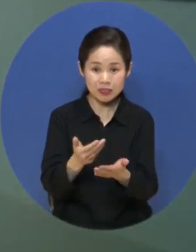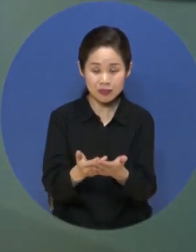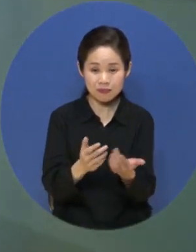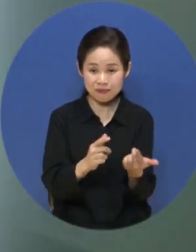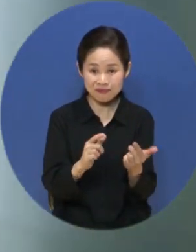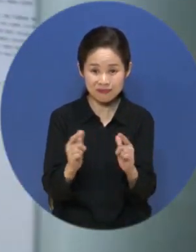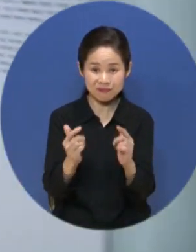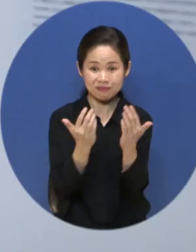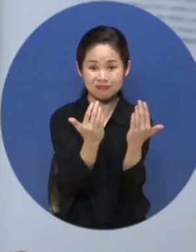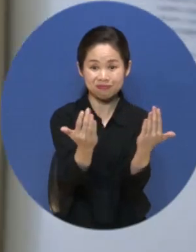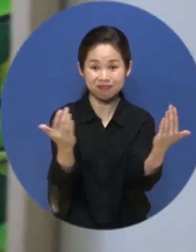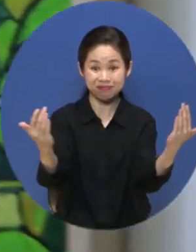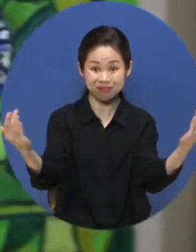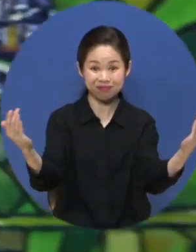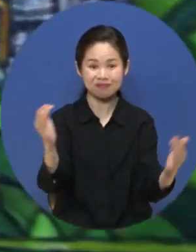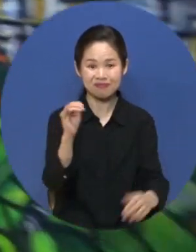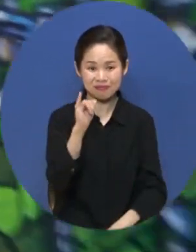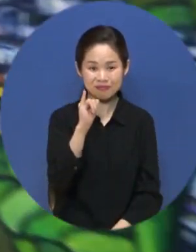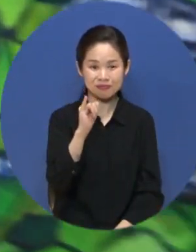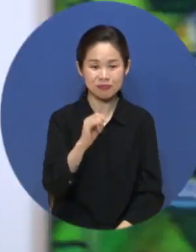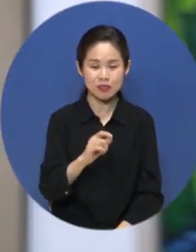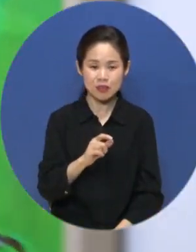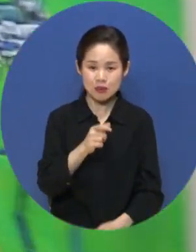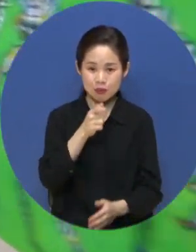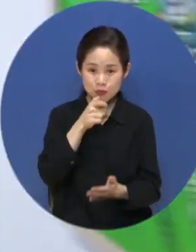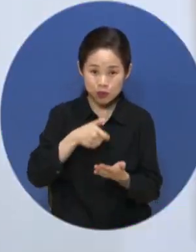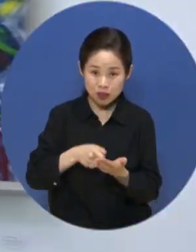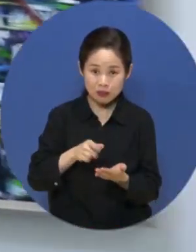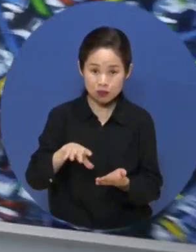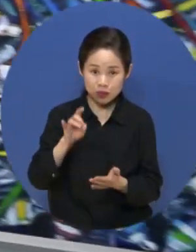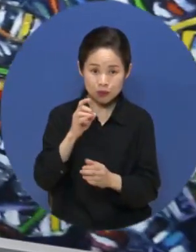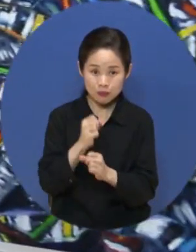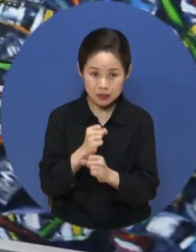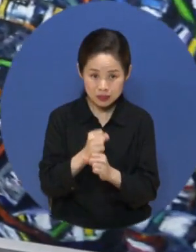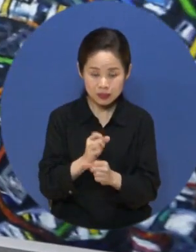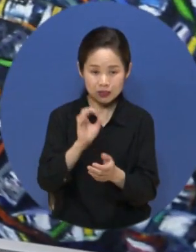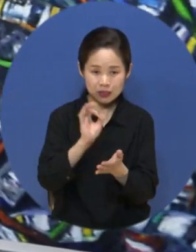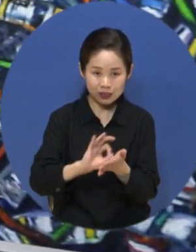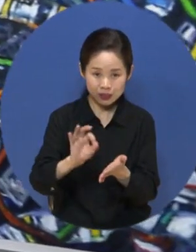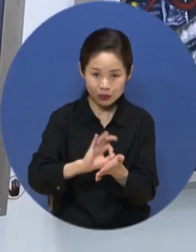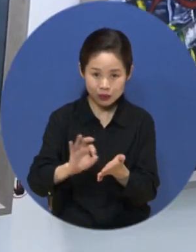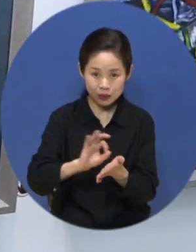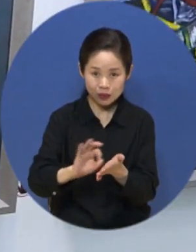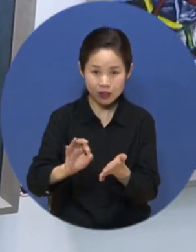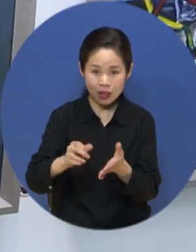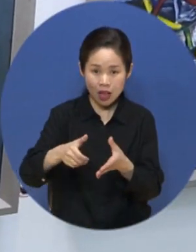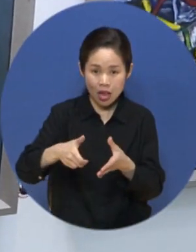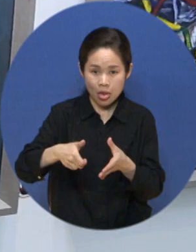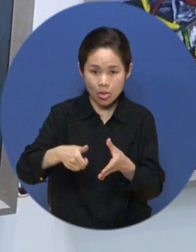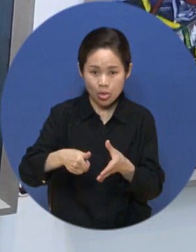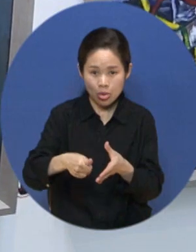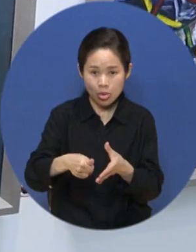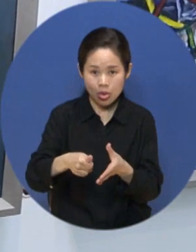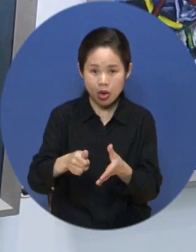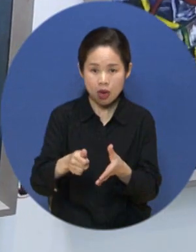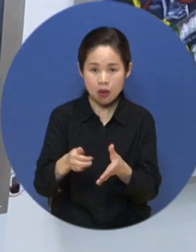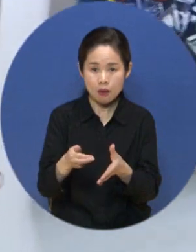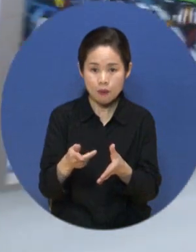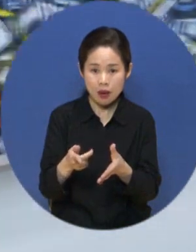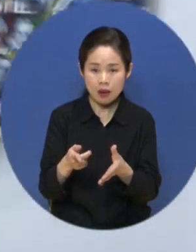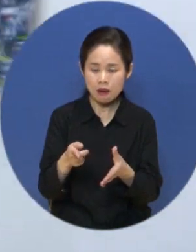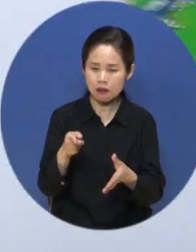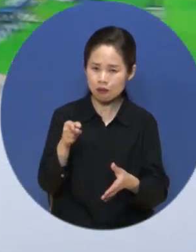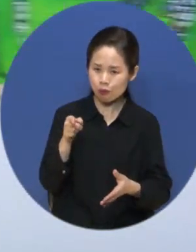있는데요. 물감이 처음 만들어지고 쓰여지고 생명을 다하는 모습이 인간사와 다르지